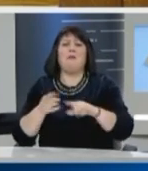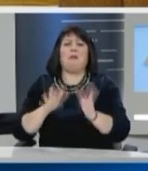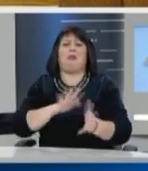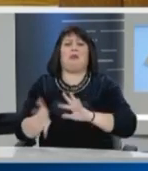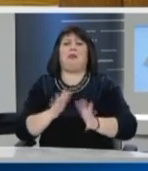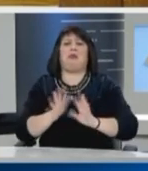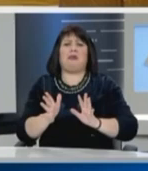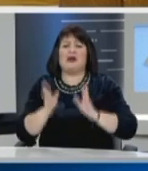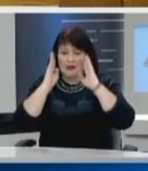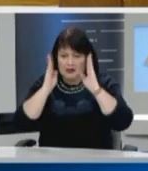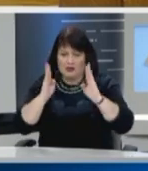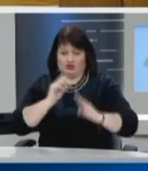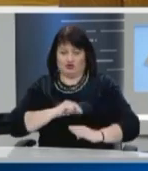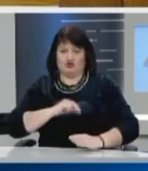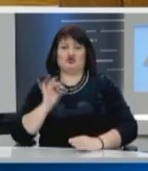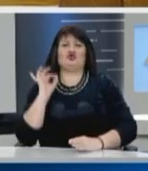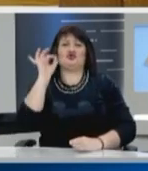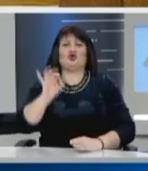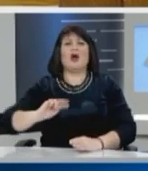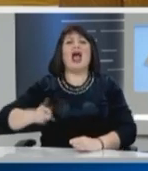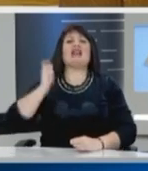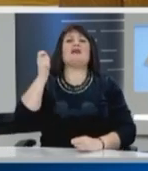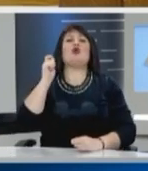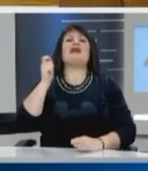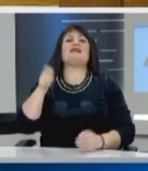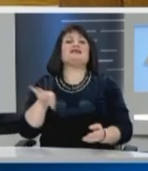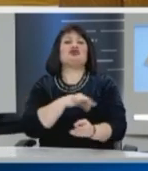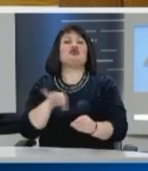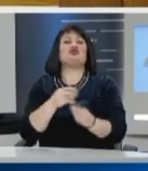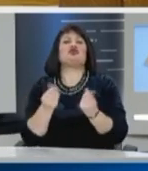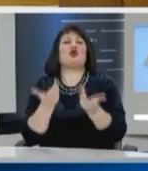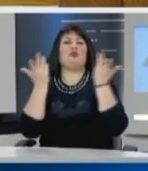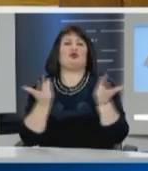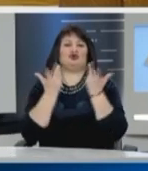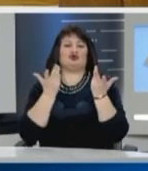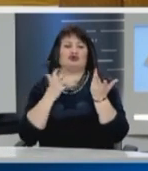μοναδικό γνώμονα την αντιπολιτευτική του στρατηγική.